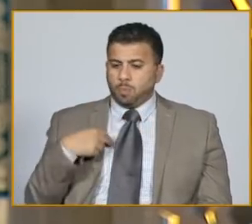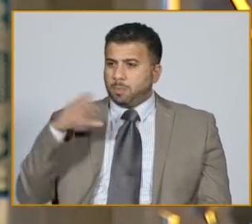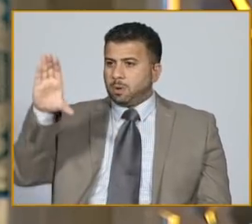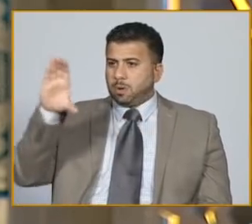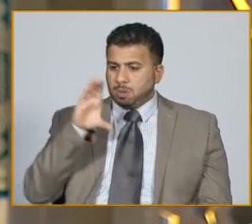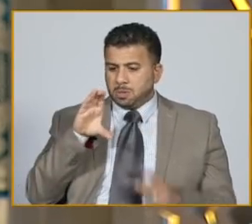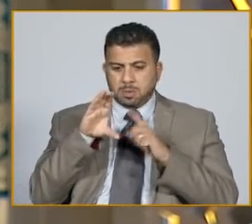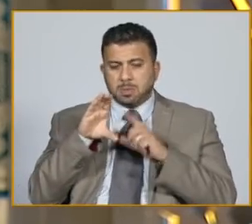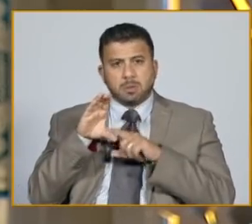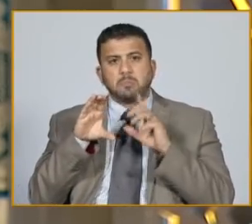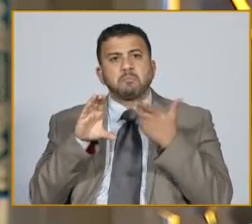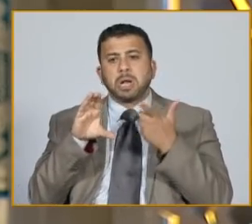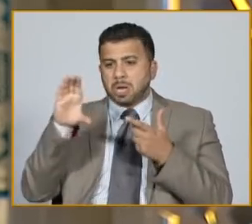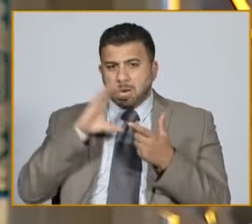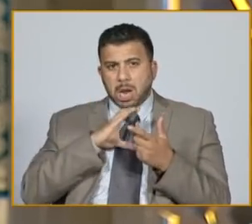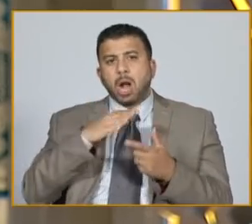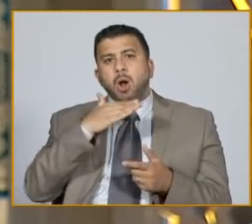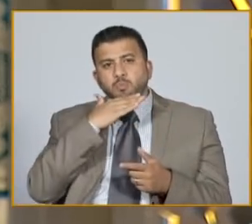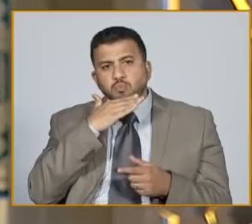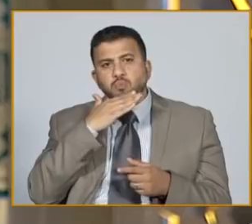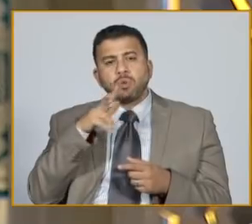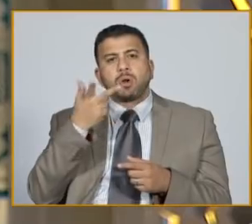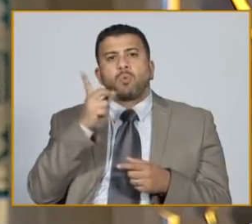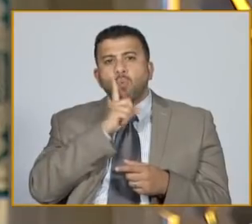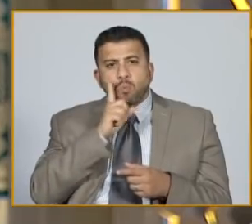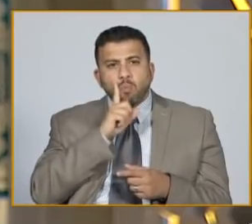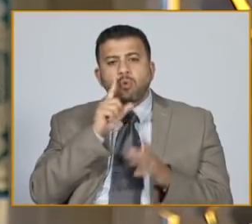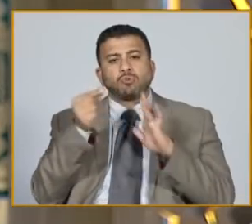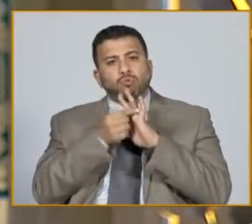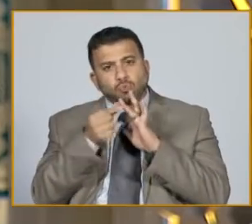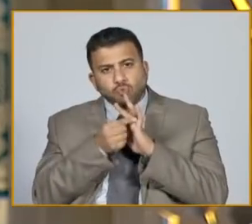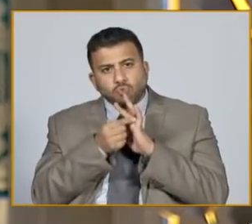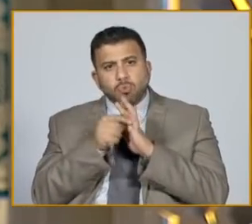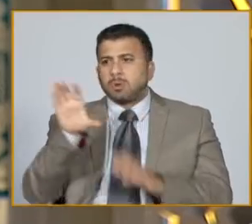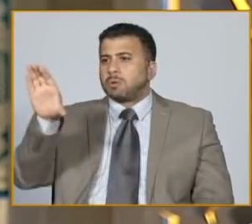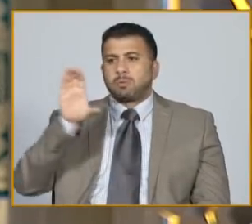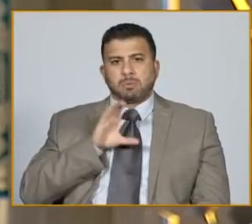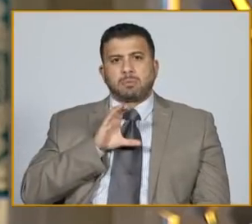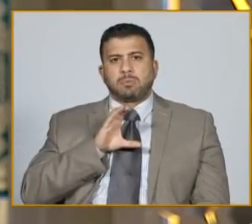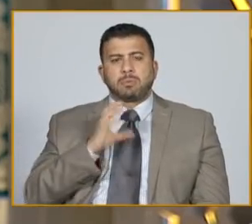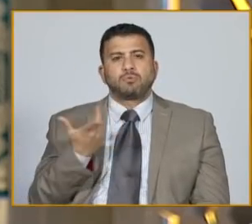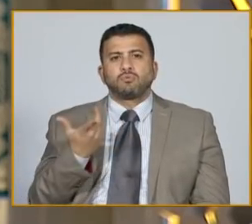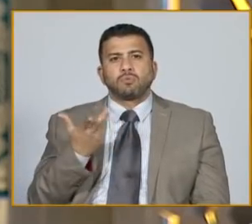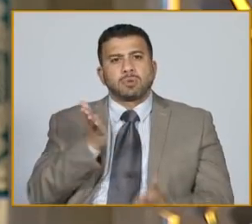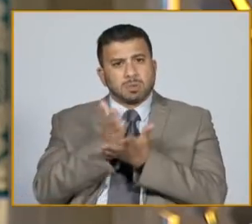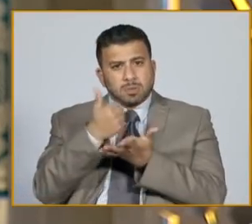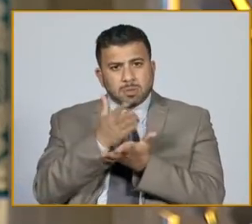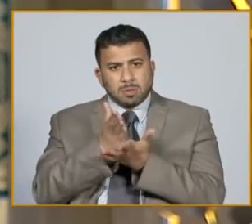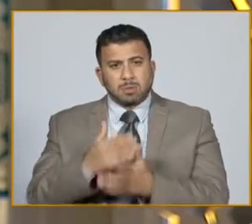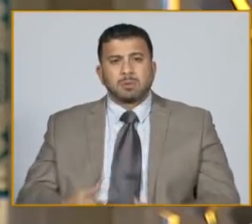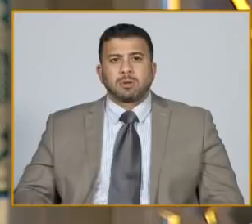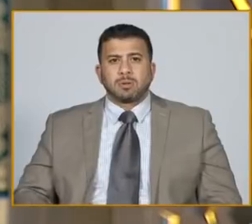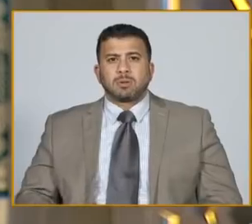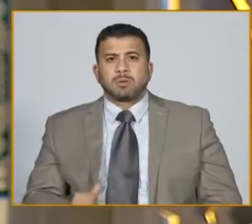فيه يعني قانون معين يوزع على مثلا والدته زوجته كذا، ولا يجعلون تركة؟ نعم، هو